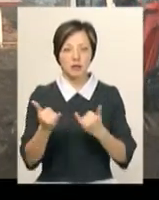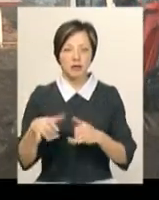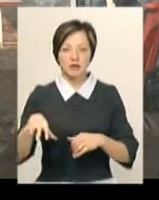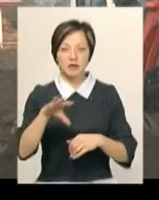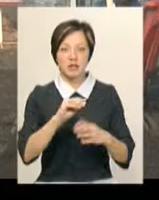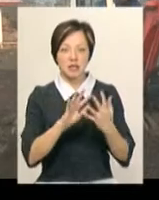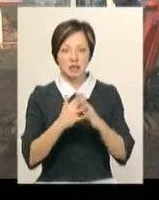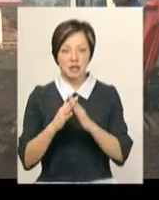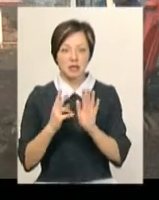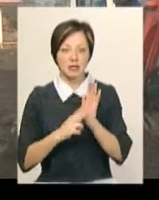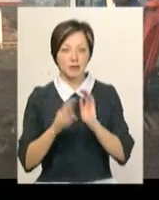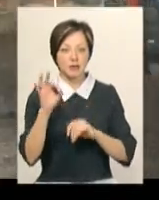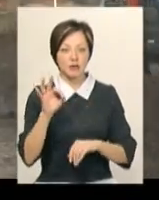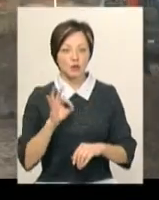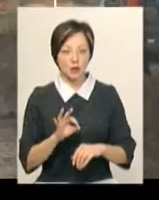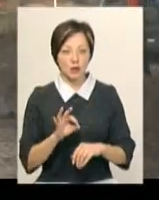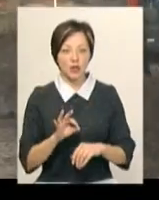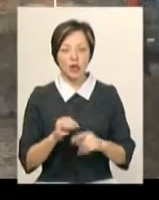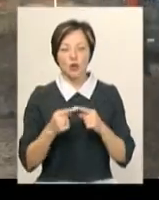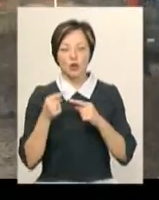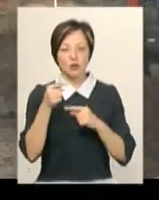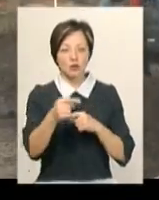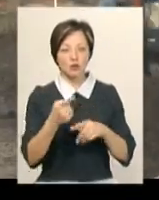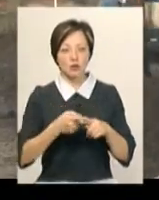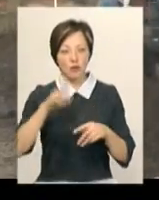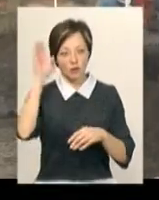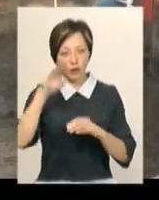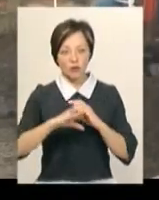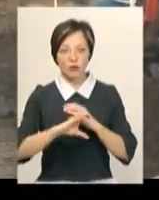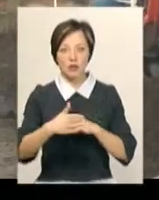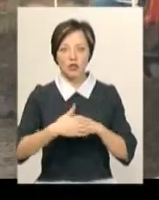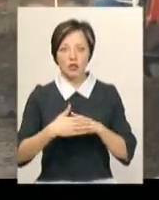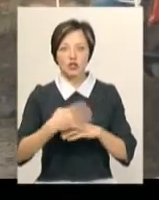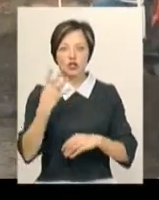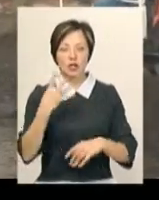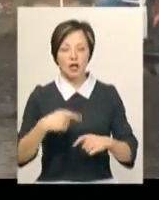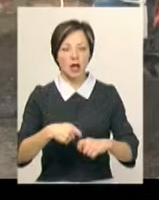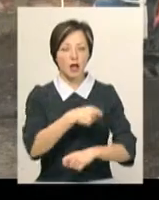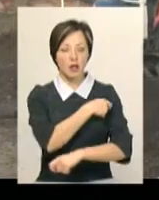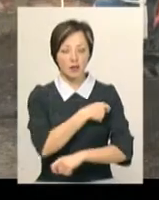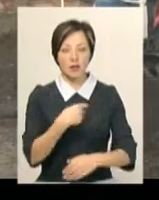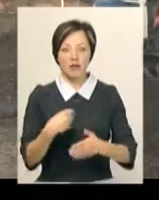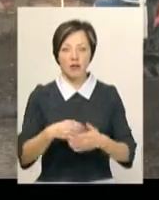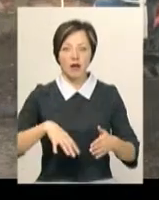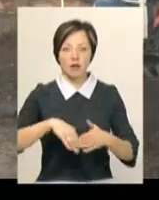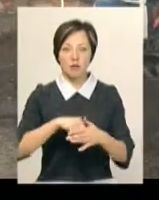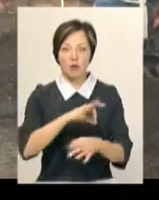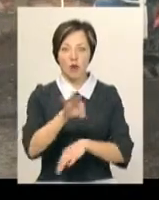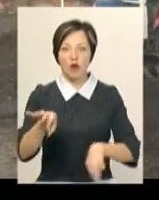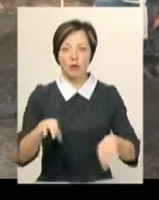наші населені пункти, 70%. Довжина цього водогону складає приблизно 4 кілометри. Вартість